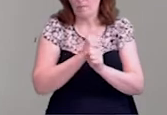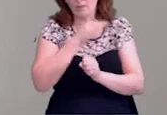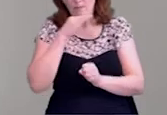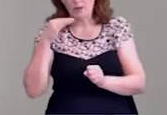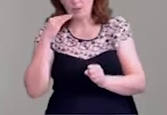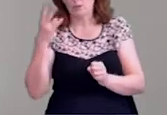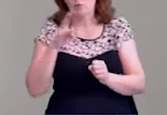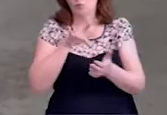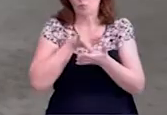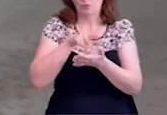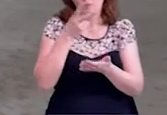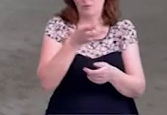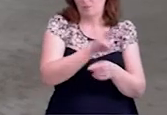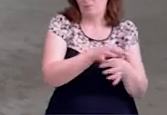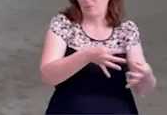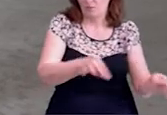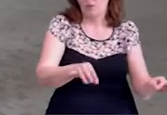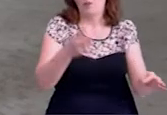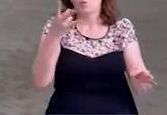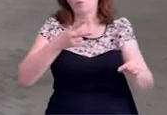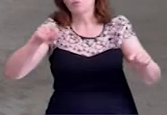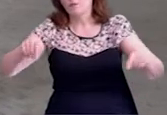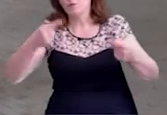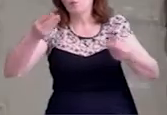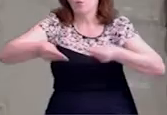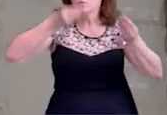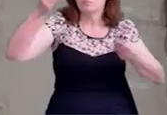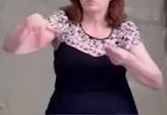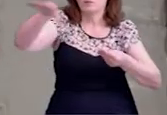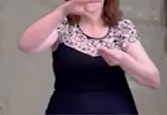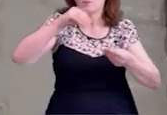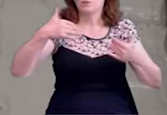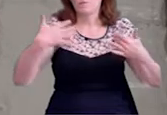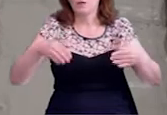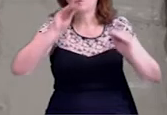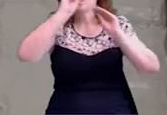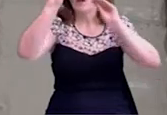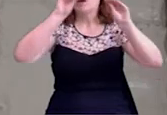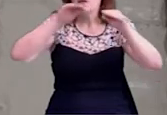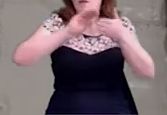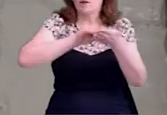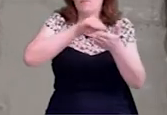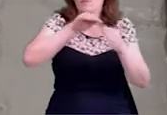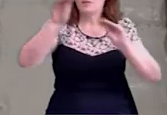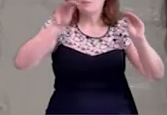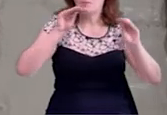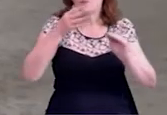каже Тарас Шевченко. Відтворення плафонів, розписів, втраченої ліпнини, от,